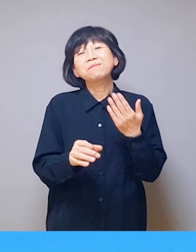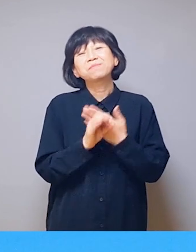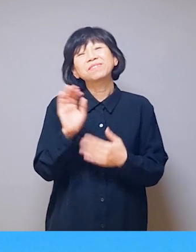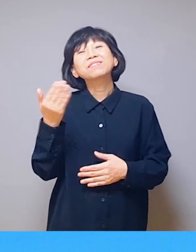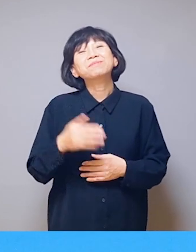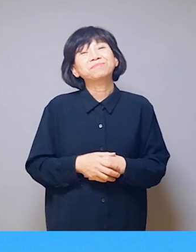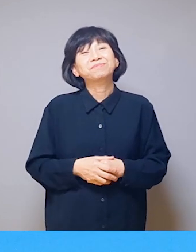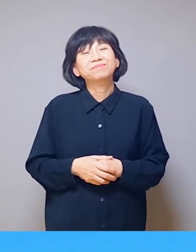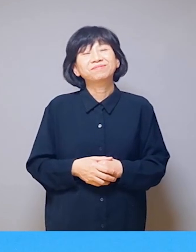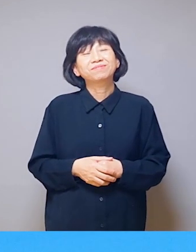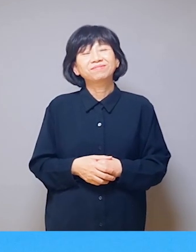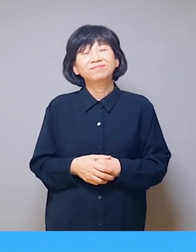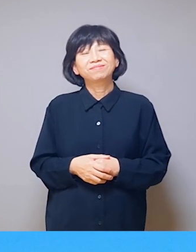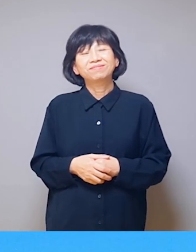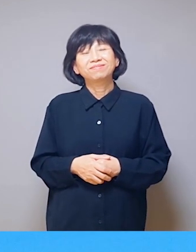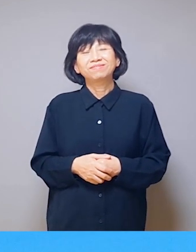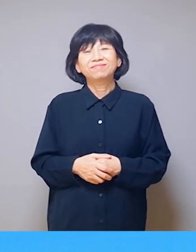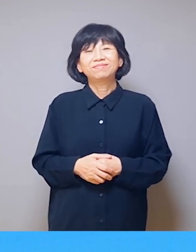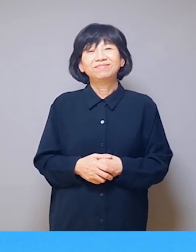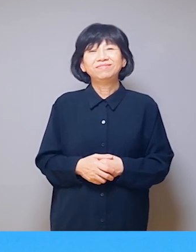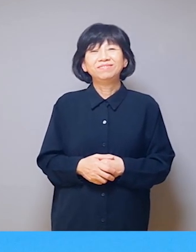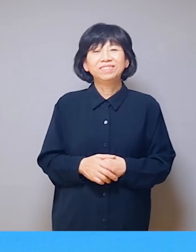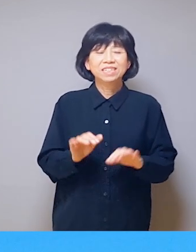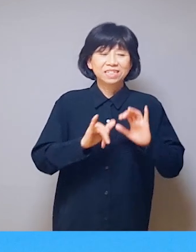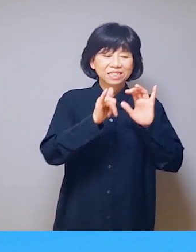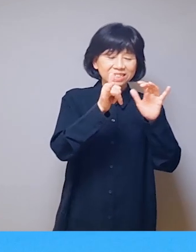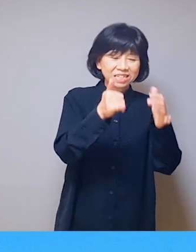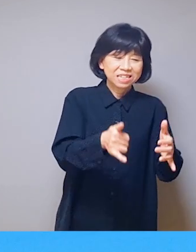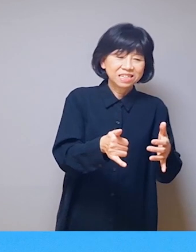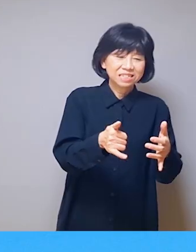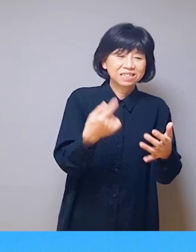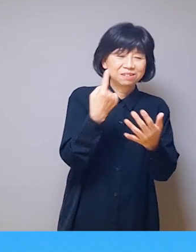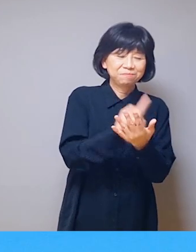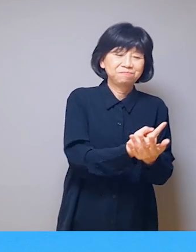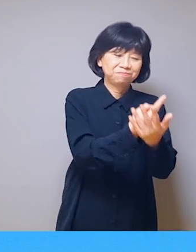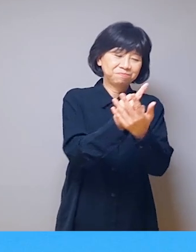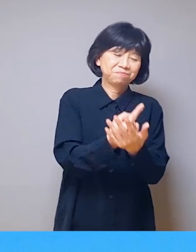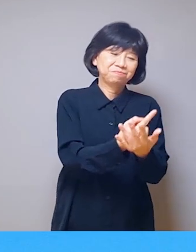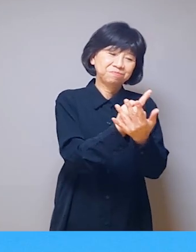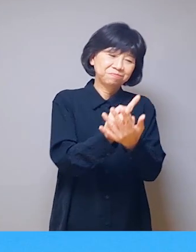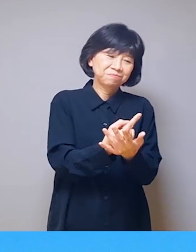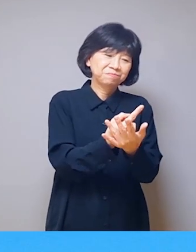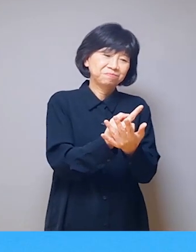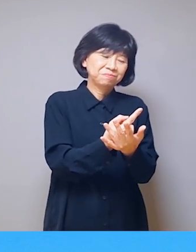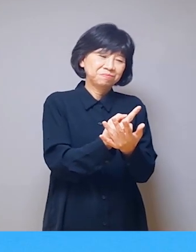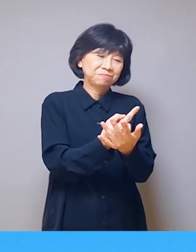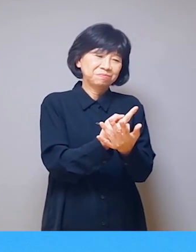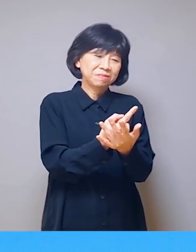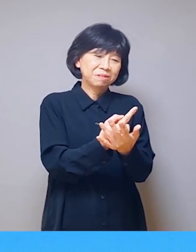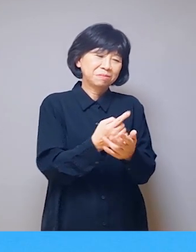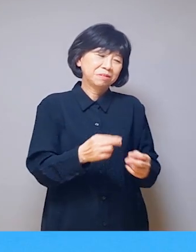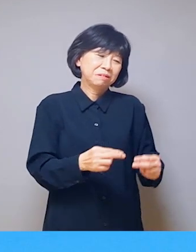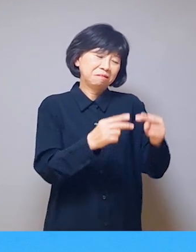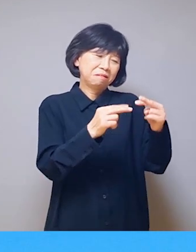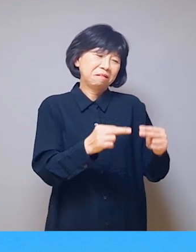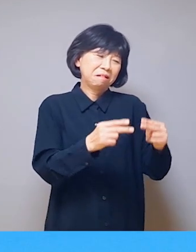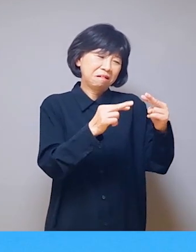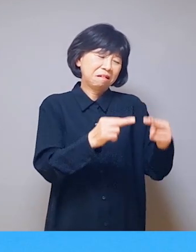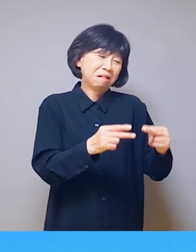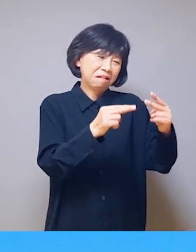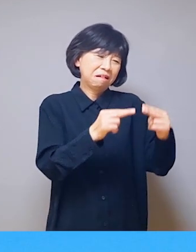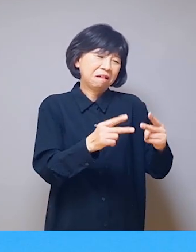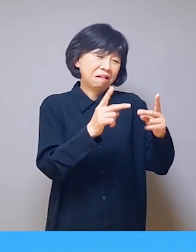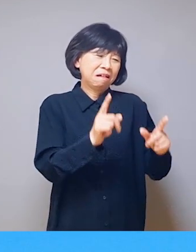이제는 그런 속된 삶을, 세상 속에 살아가는 삶을, 세상의 공동체처럼 아웅다웅하며 네가